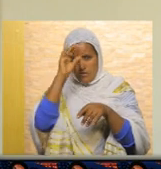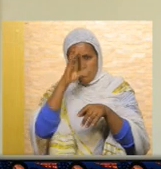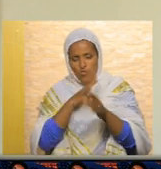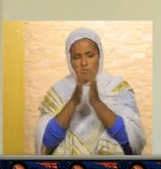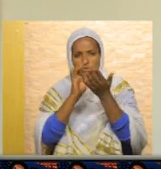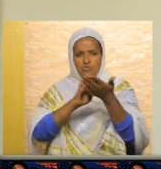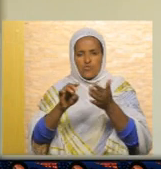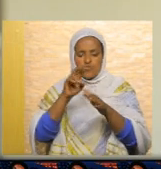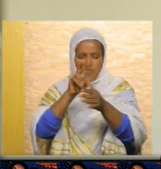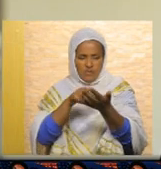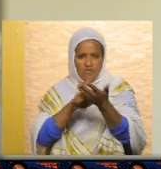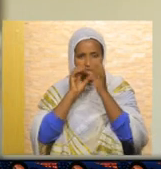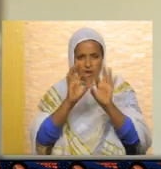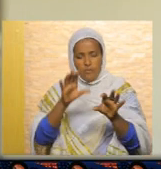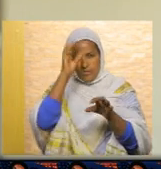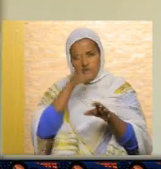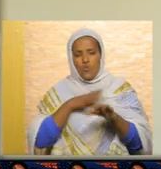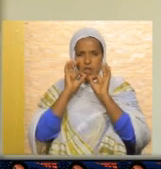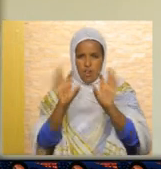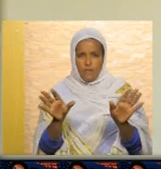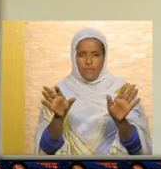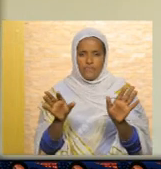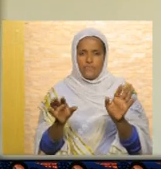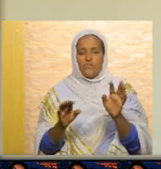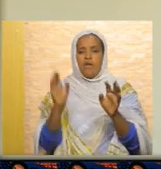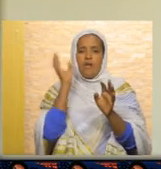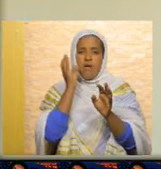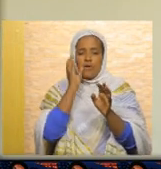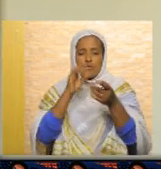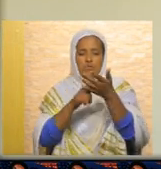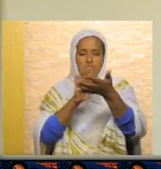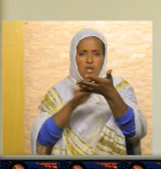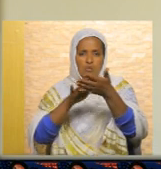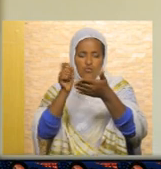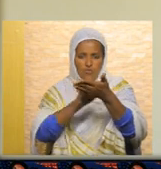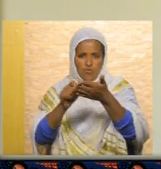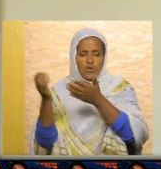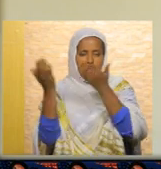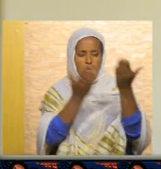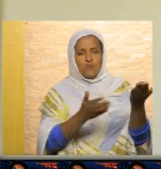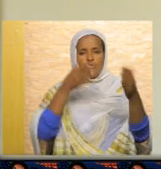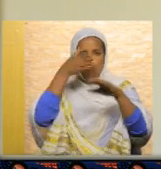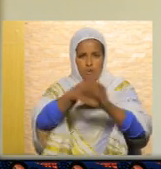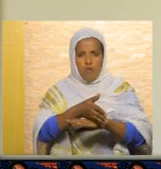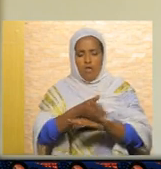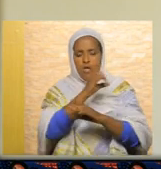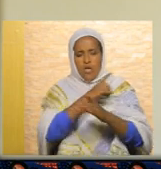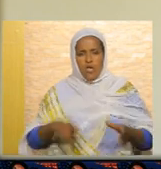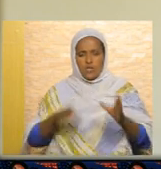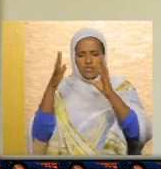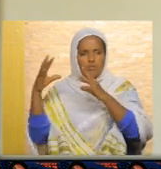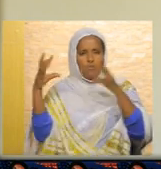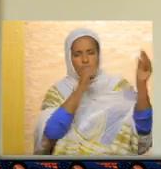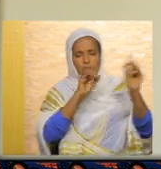መብት የተከበረው 100 ዓመት እንኳን አልሞላውም በምዕራቡ ዓለም። በጣም አጭር ነው። ሴቶች